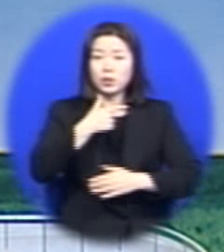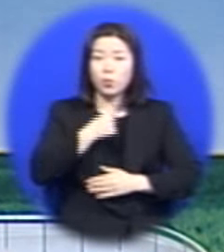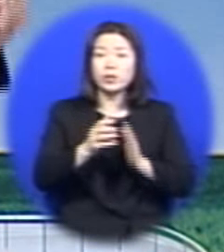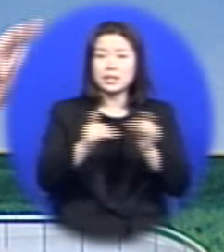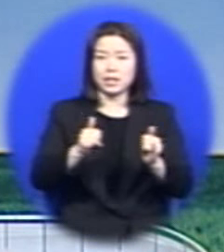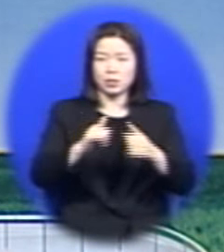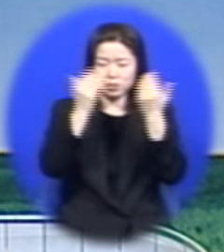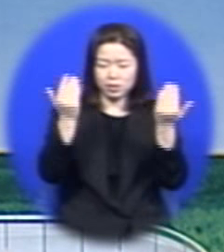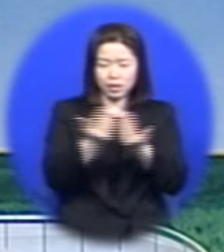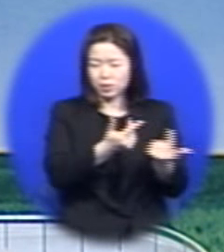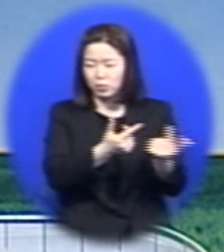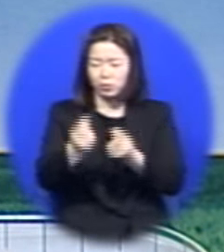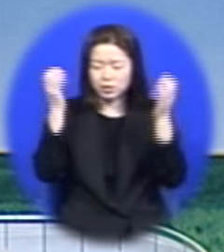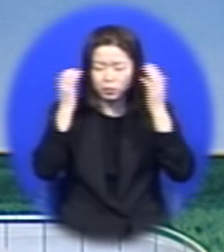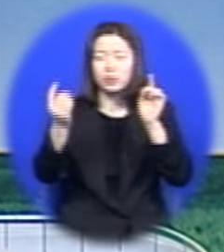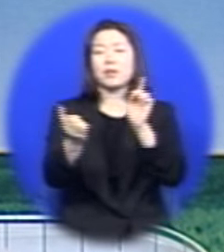다 고난당합니다.